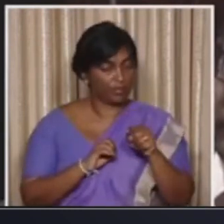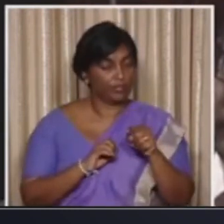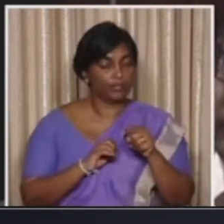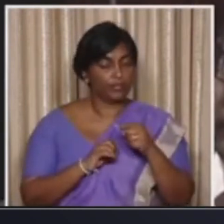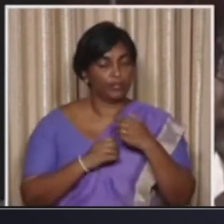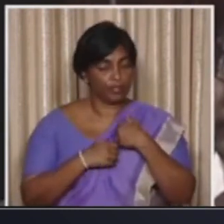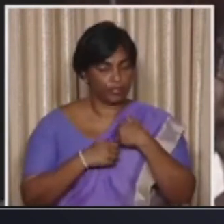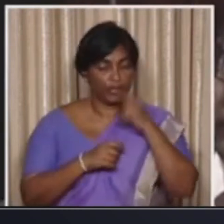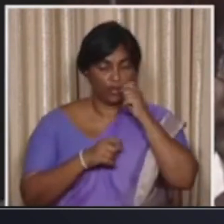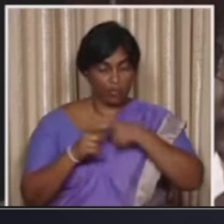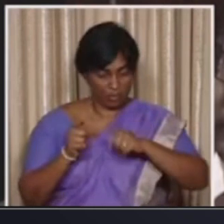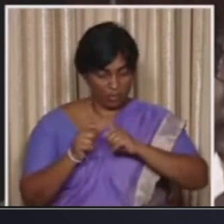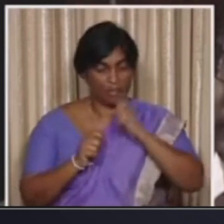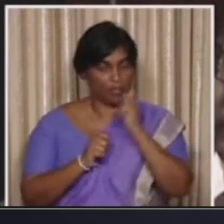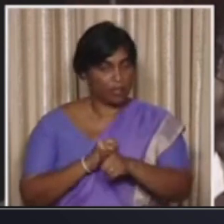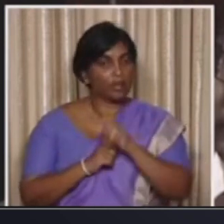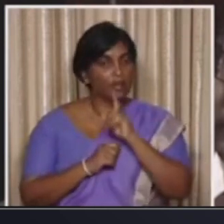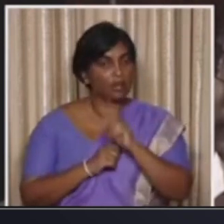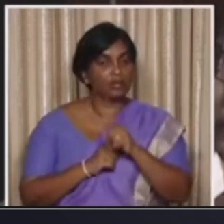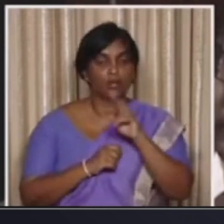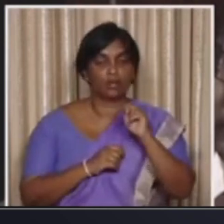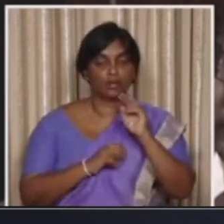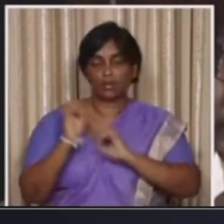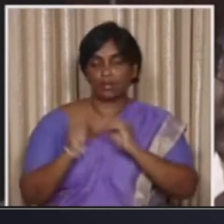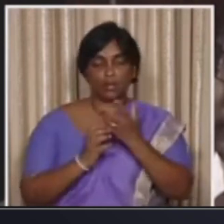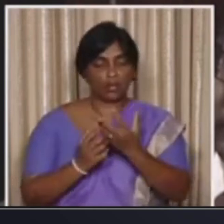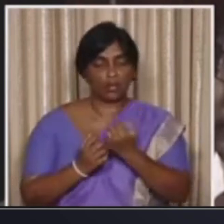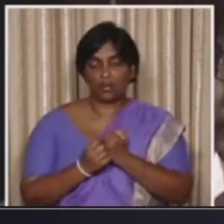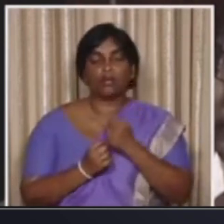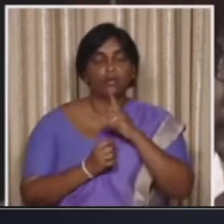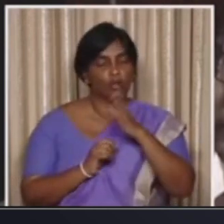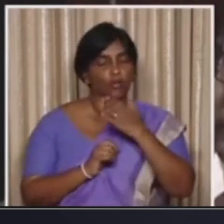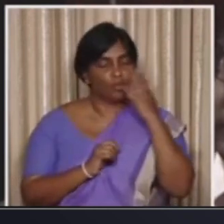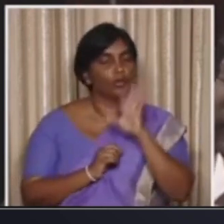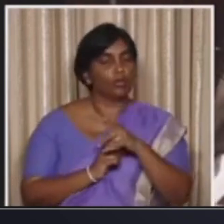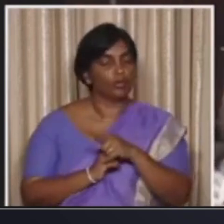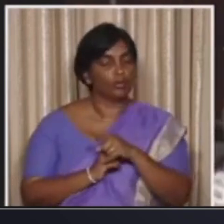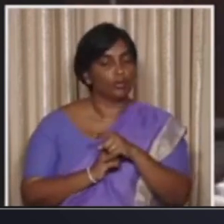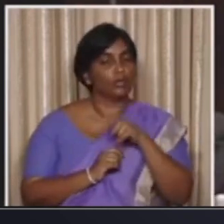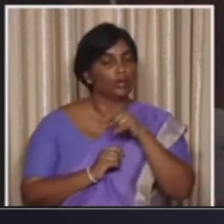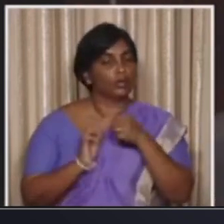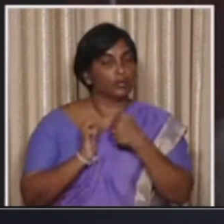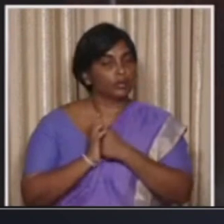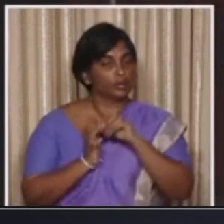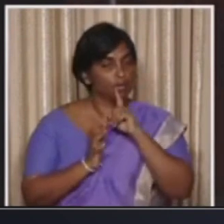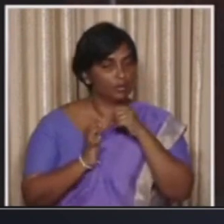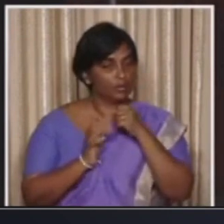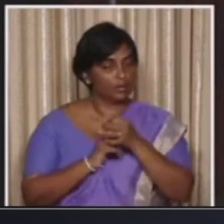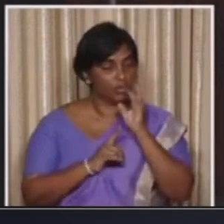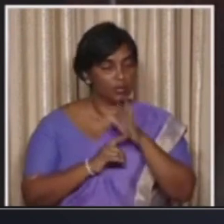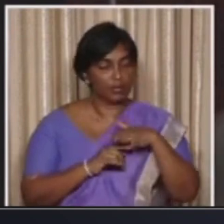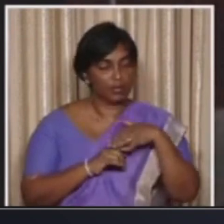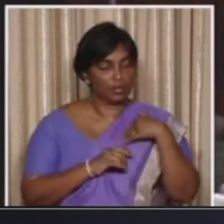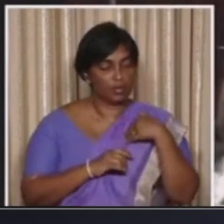අපට ජනතාවට විකුණනවා කියලා කියන්නේ 20%ක් ගන්න ක්‍රමයක් තියෙනවා ගරු සභාපතිතුමනි ගරු සභාපතිතුමනි